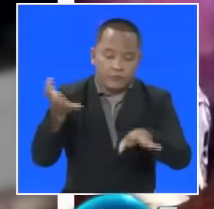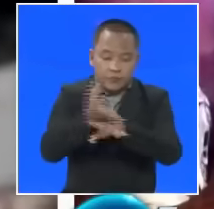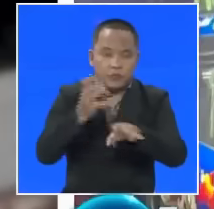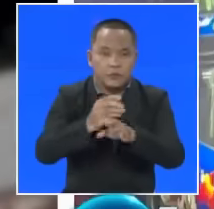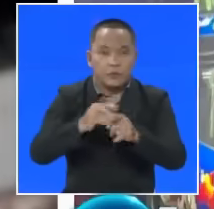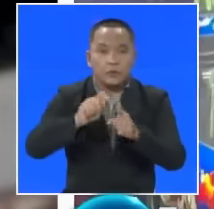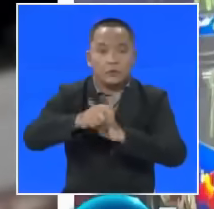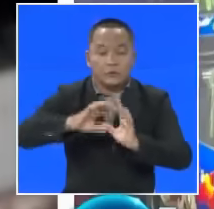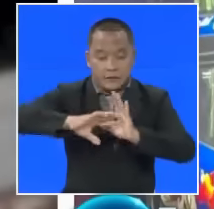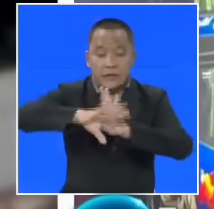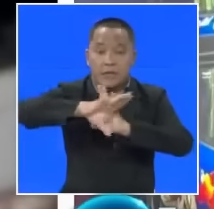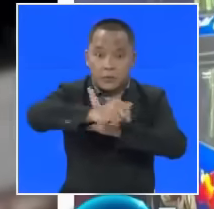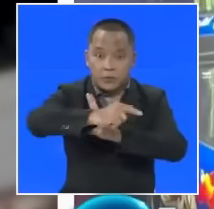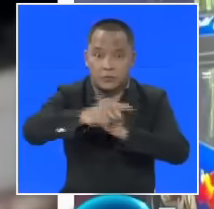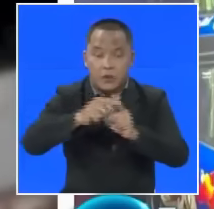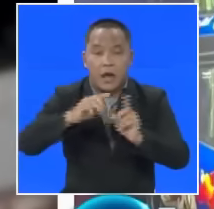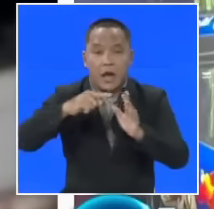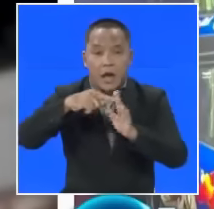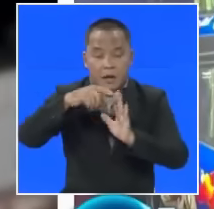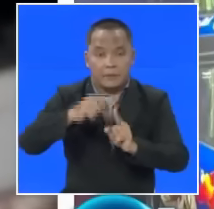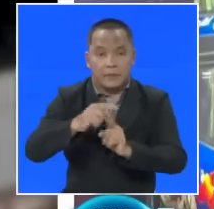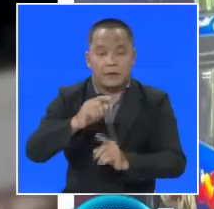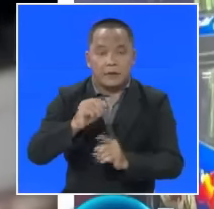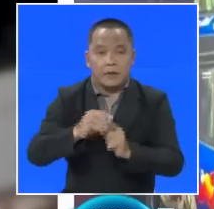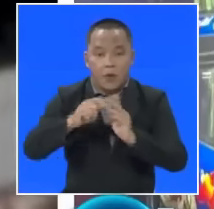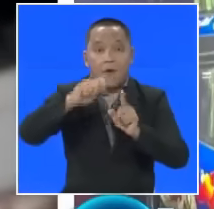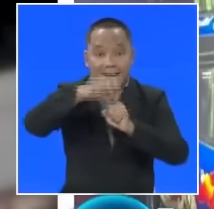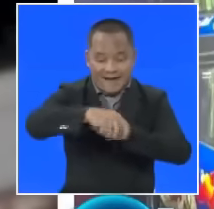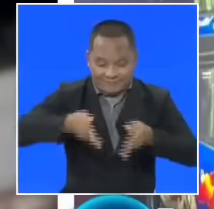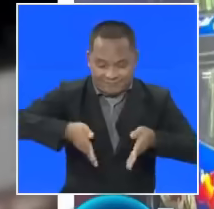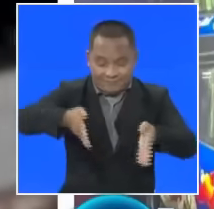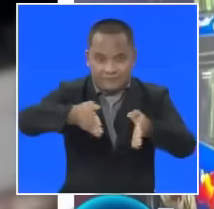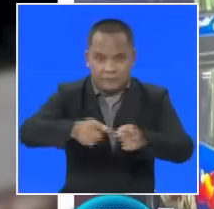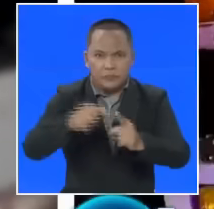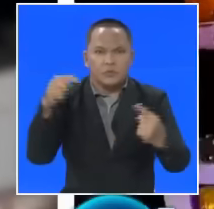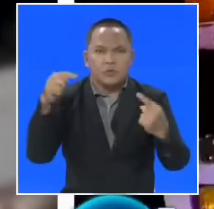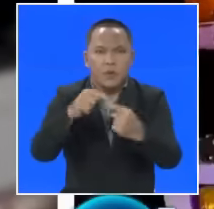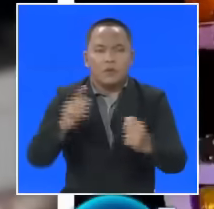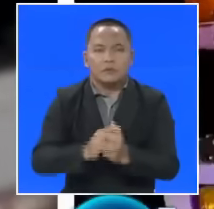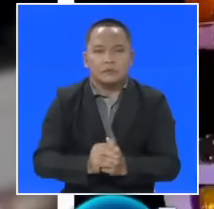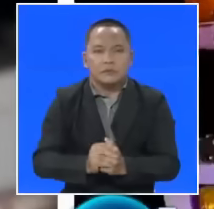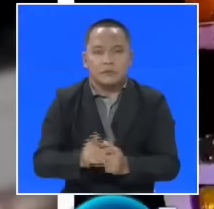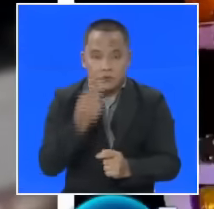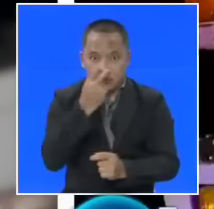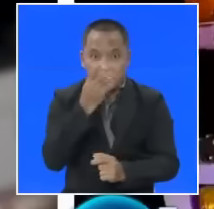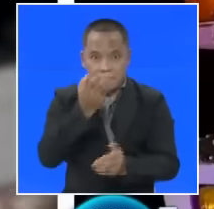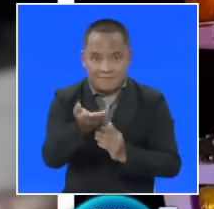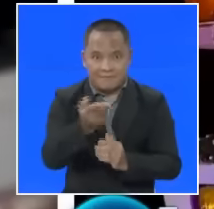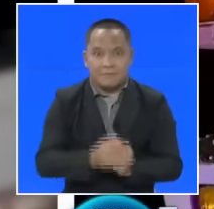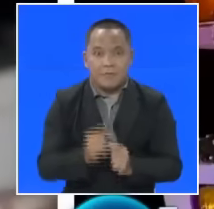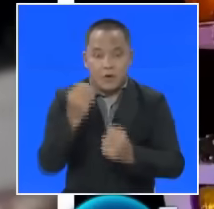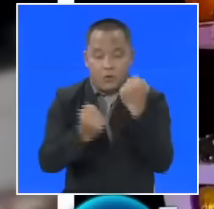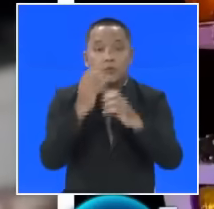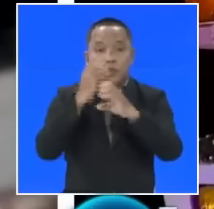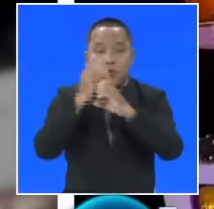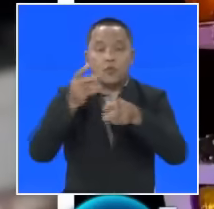สี่คิ้วชัยภูมิช่วงอำเภอด่านขุนทดจังหวัดนครราชสีมาที่เกิดเหตุนะคะอย่างที่เห็นเลยค่ะพบรถ